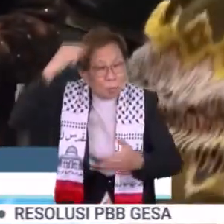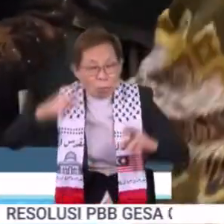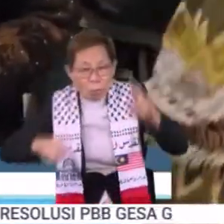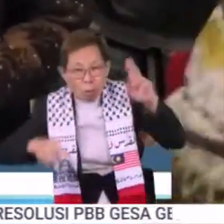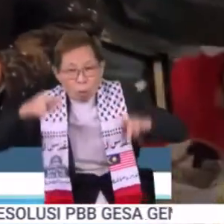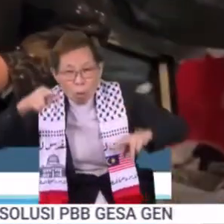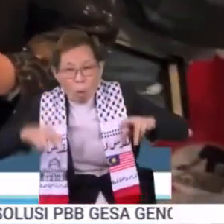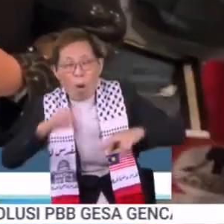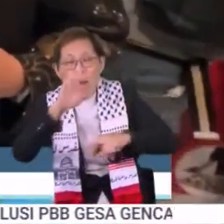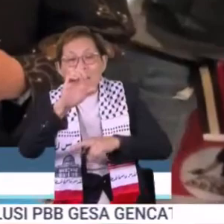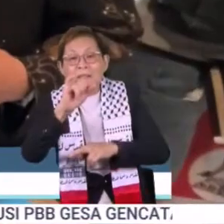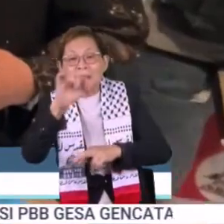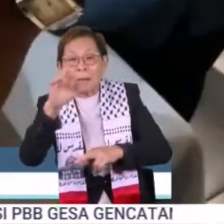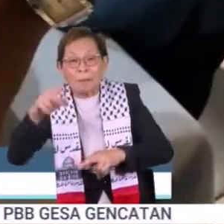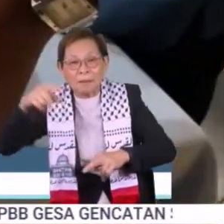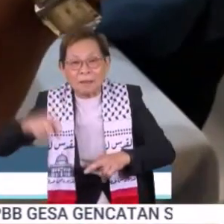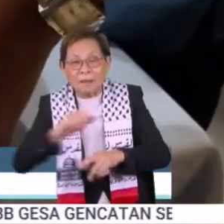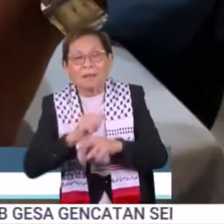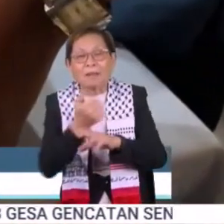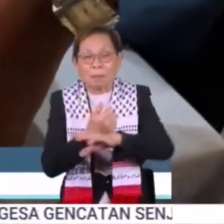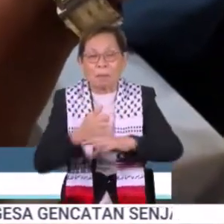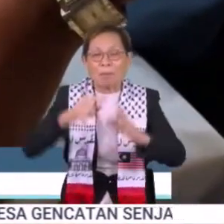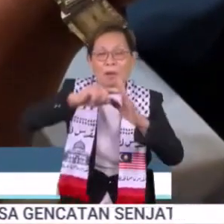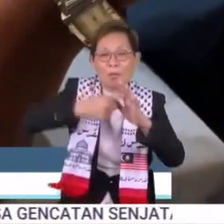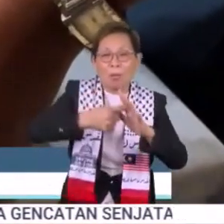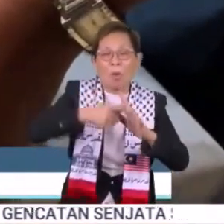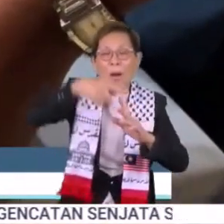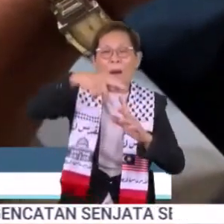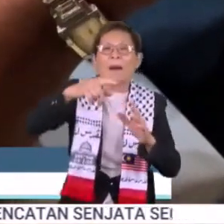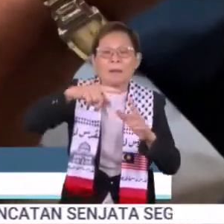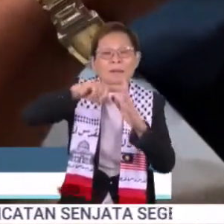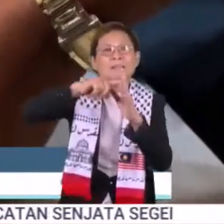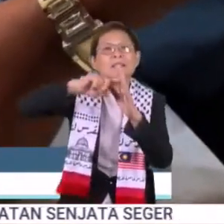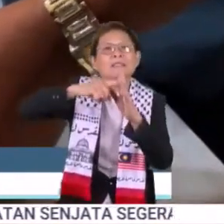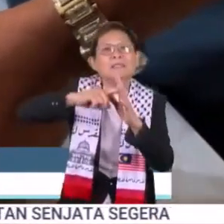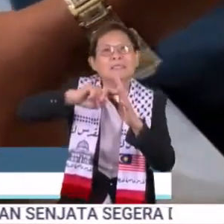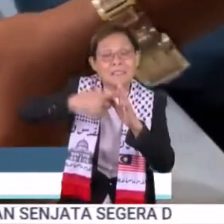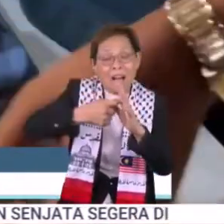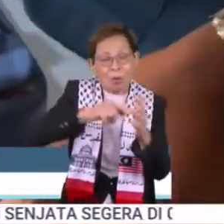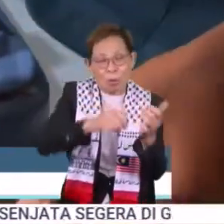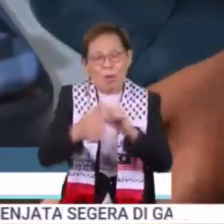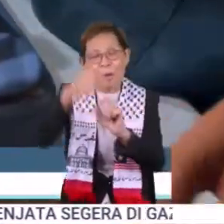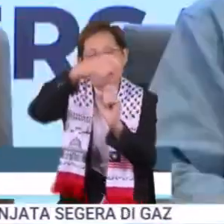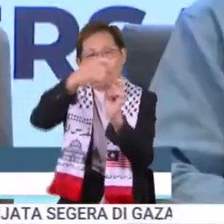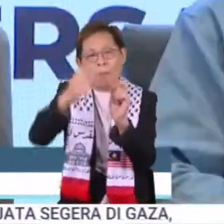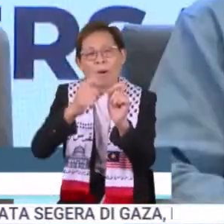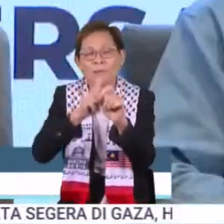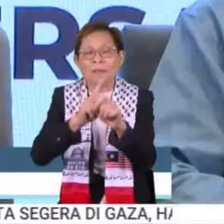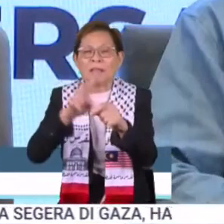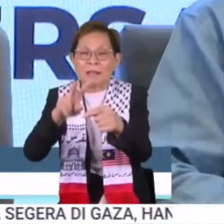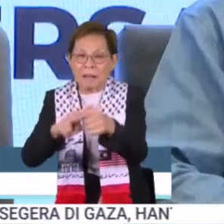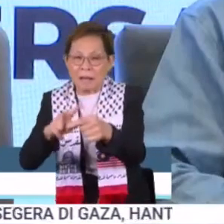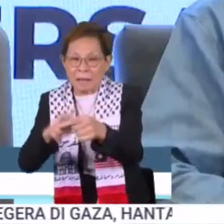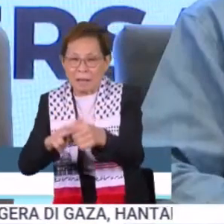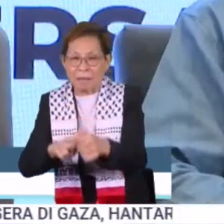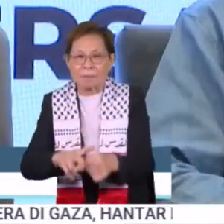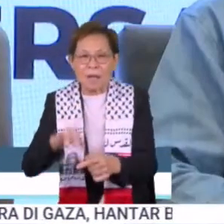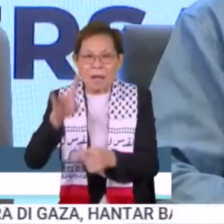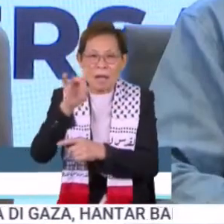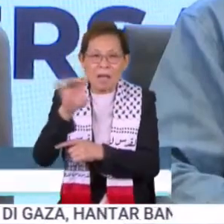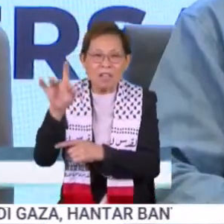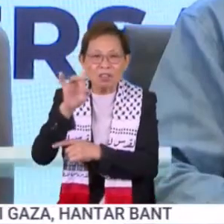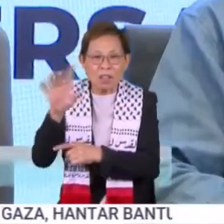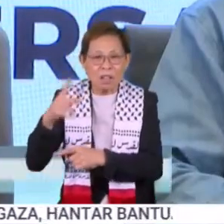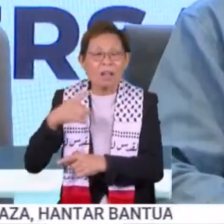kebangsaan yang dibangunkan pertubuhan keselamatan sosial peso di Bandar Meru Raya jadi insya-allah kita